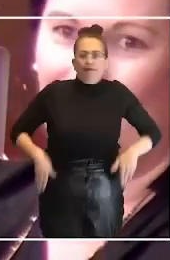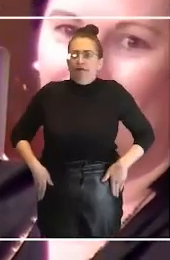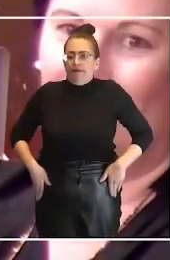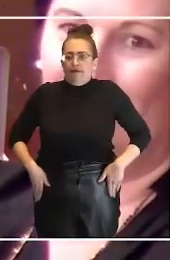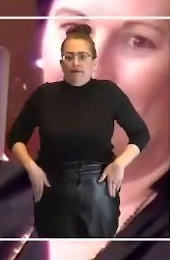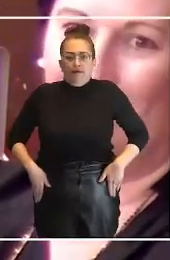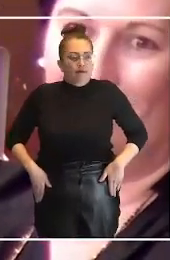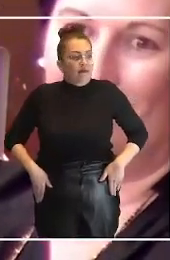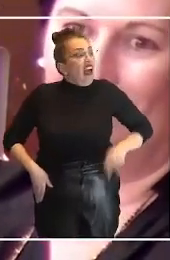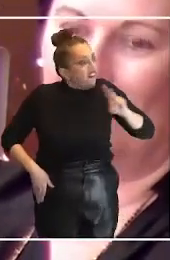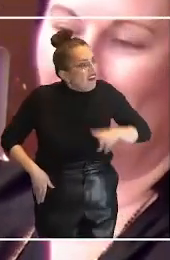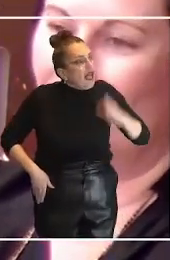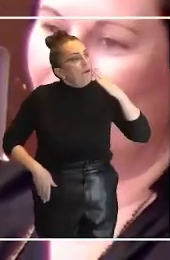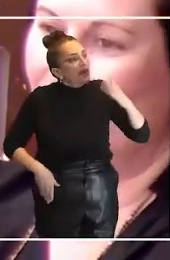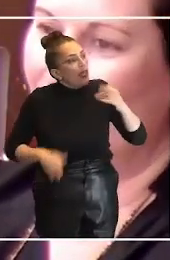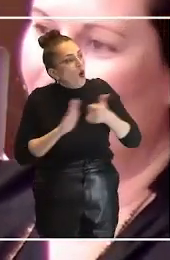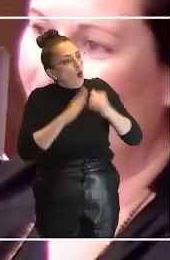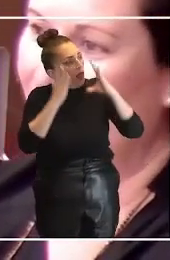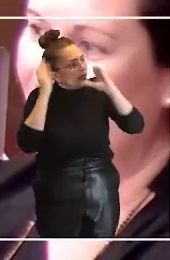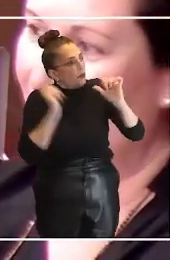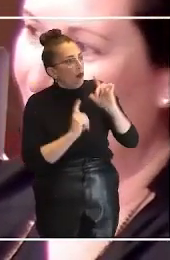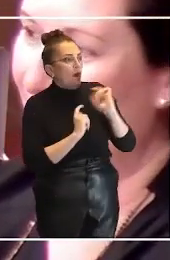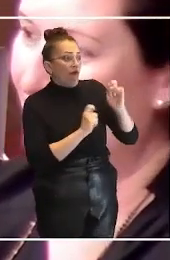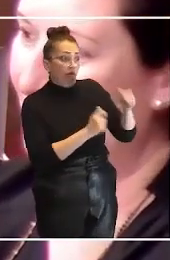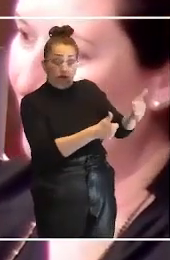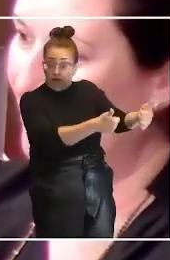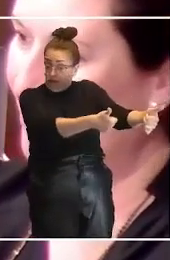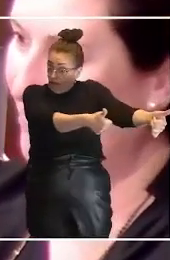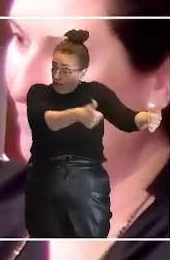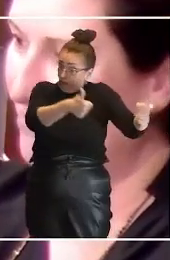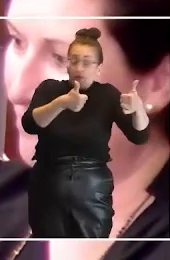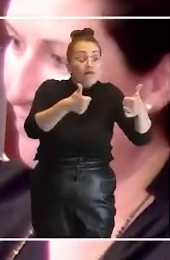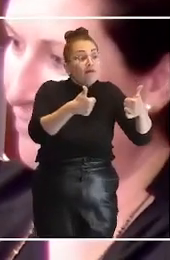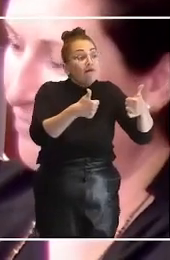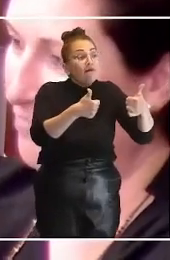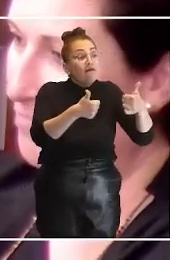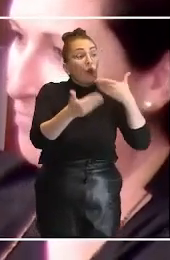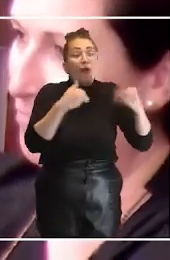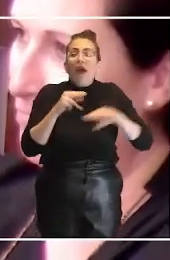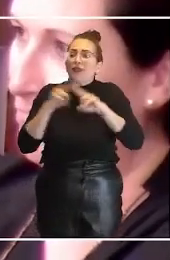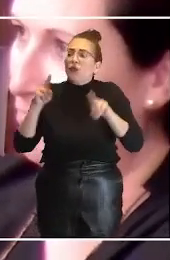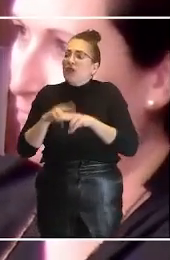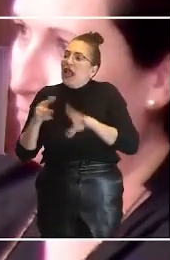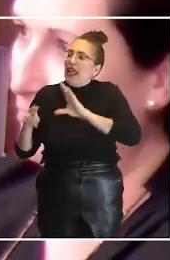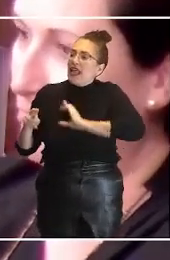feriez un excellent diplomate à défaut d'être capable de mener une stratégie internationale digne de ce nom. Je vous remercie.